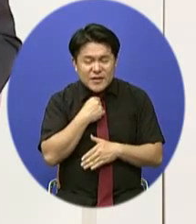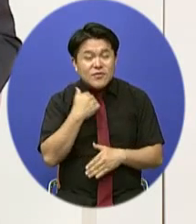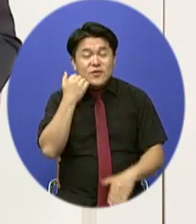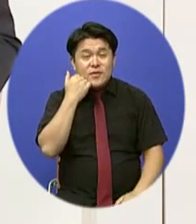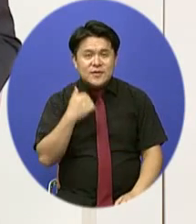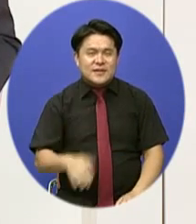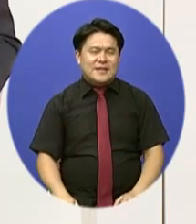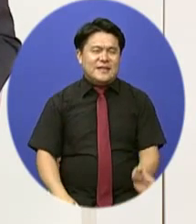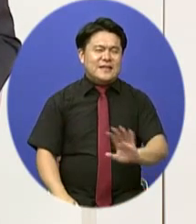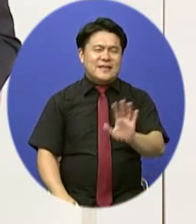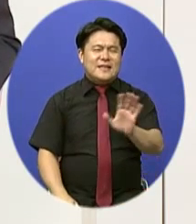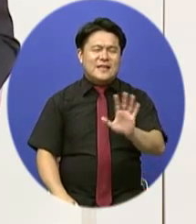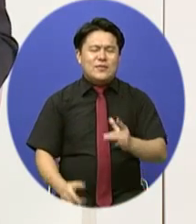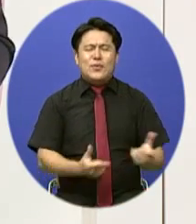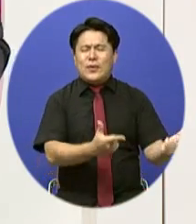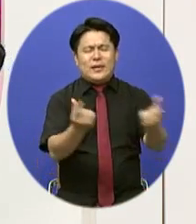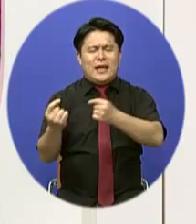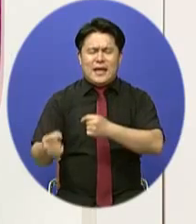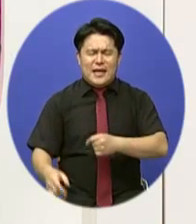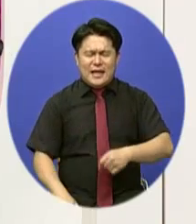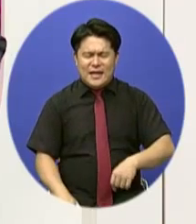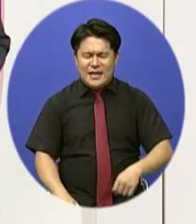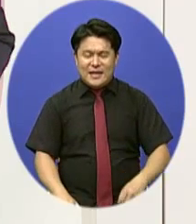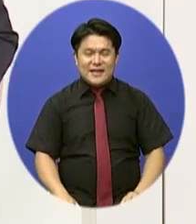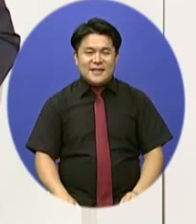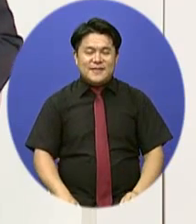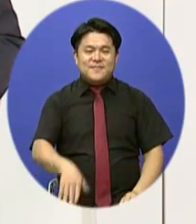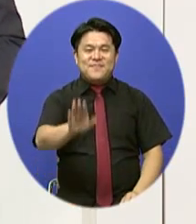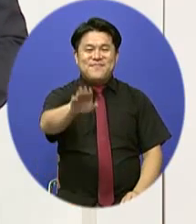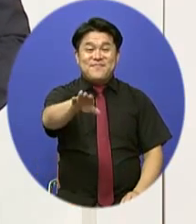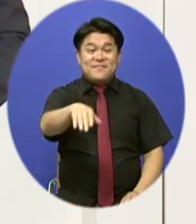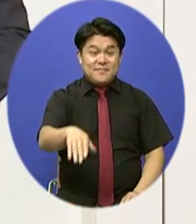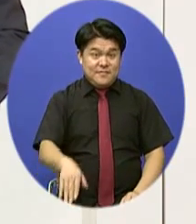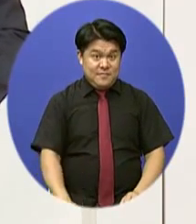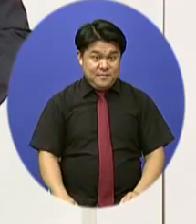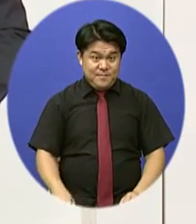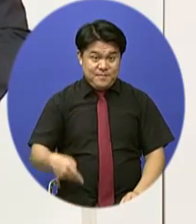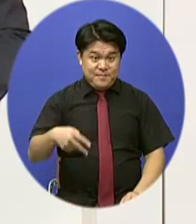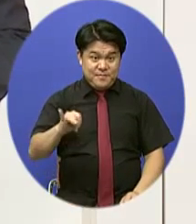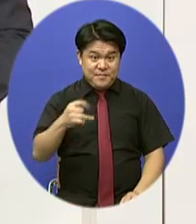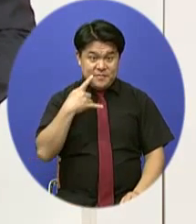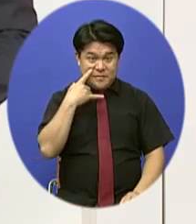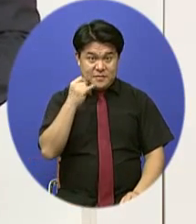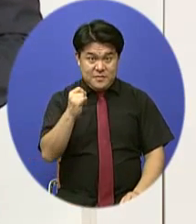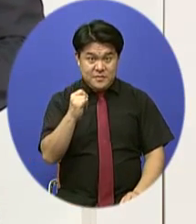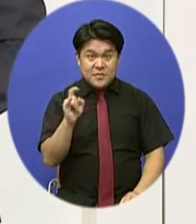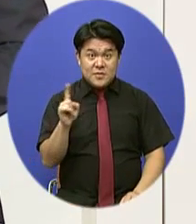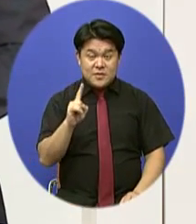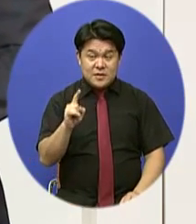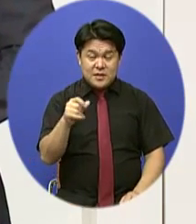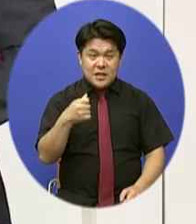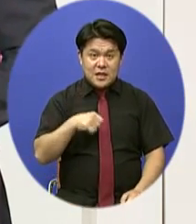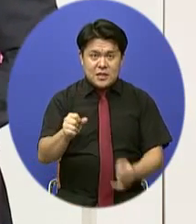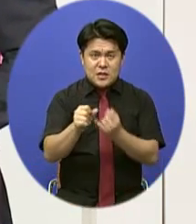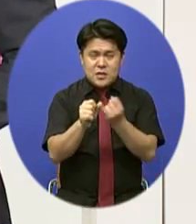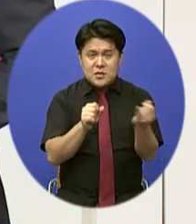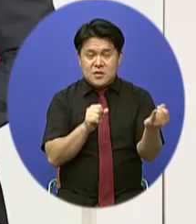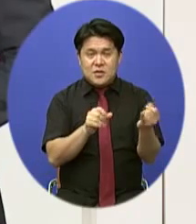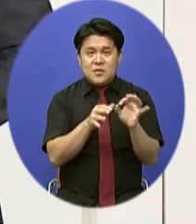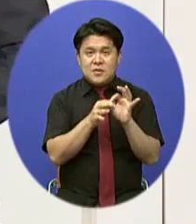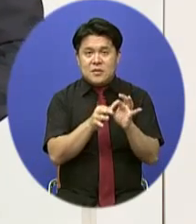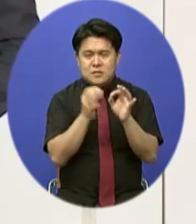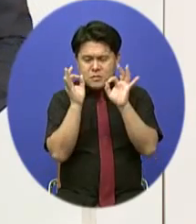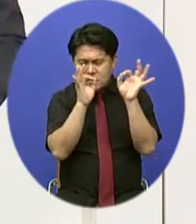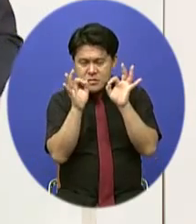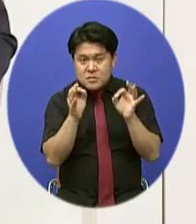다 뭐 다 똑같아요. 아이고 요즘에는요 시어머니가 네. 며느리 눈치 보면서 살아야 돼요. 그런 말 하면 큰일 나요. 그런